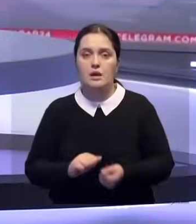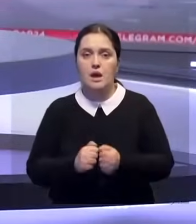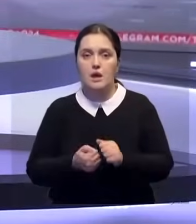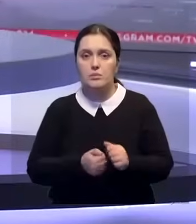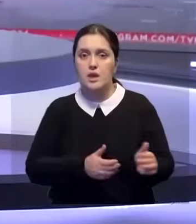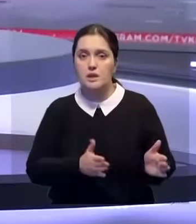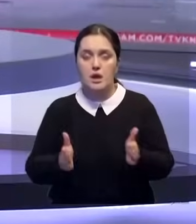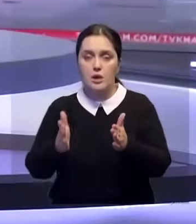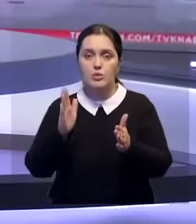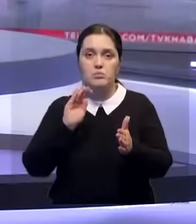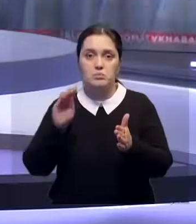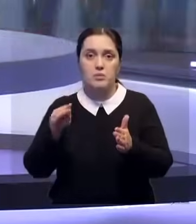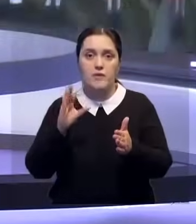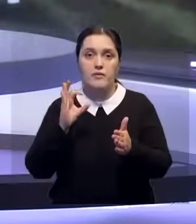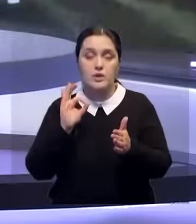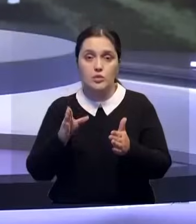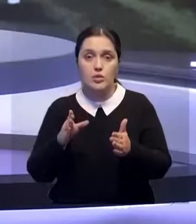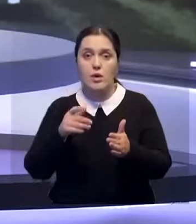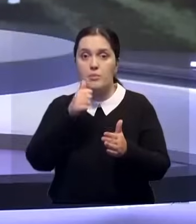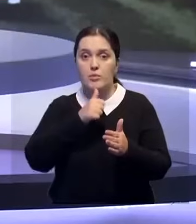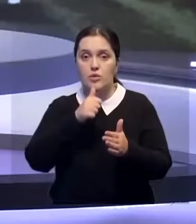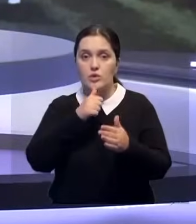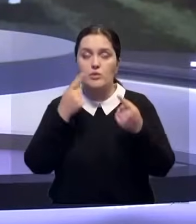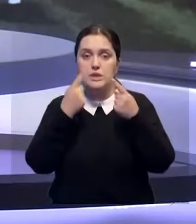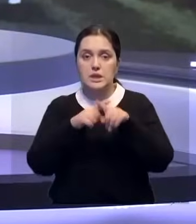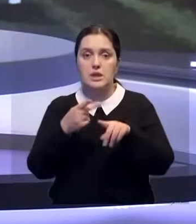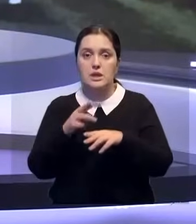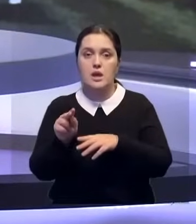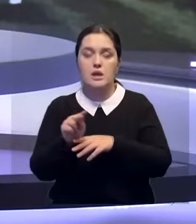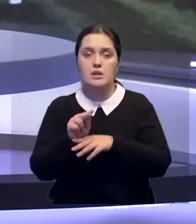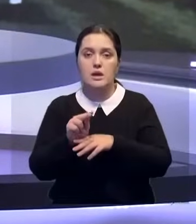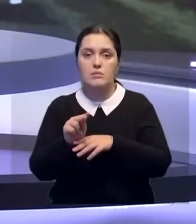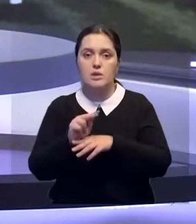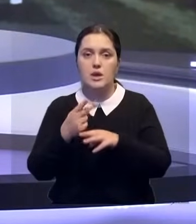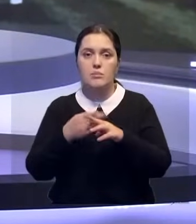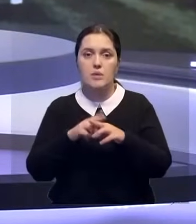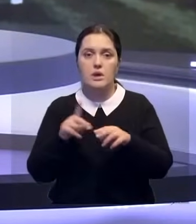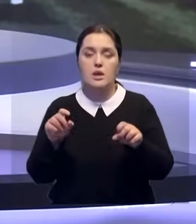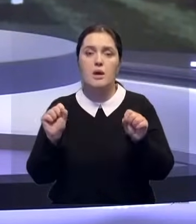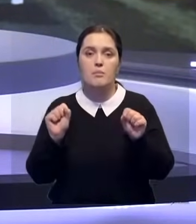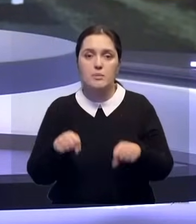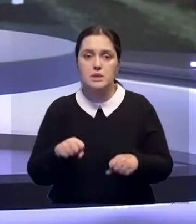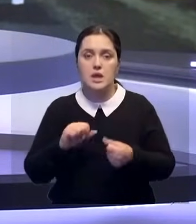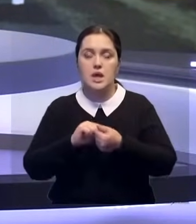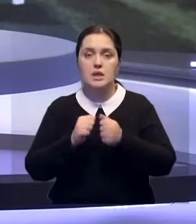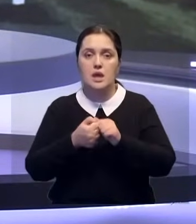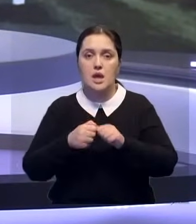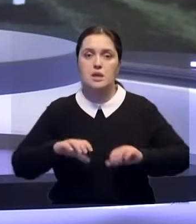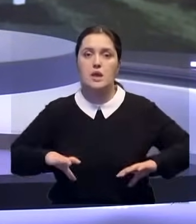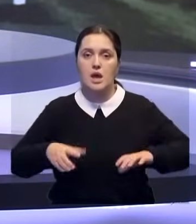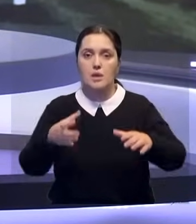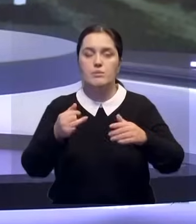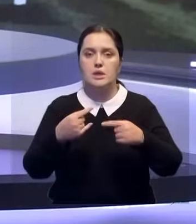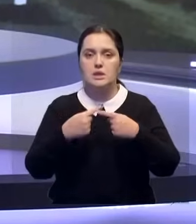Каменные дороги появятся на востоке страны. В регионе опробуют новую технологию для ремонта грунтовых трасс. Она позволяет